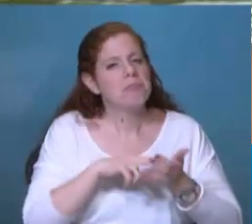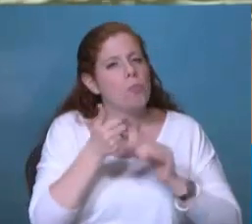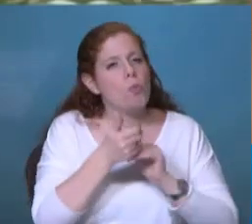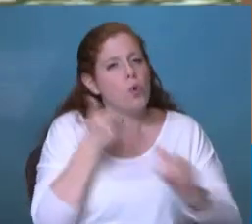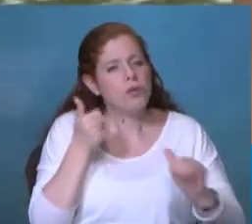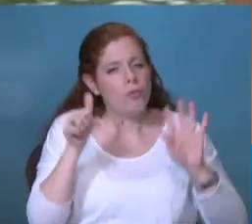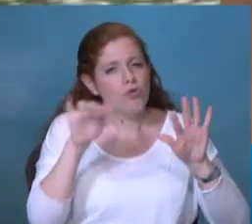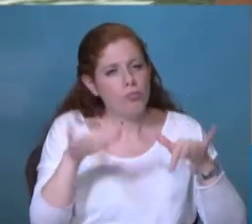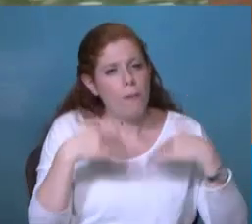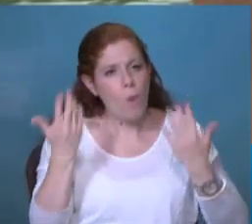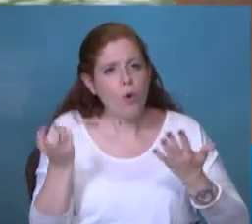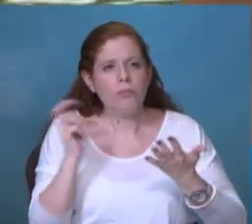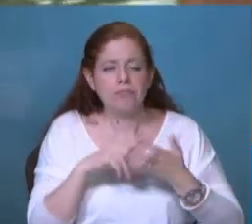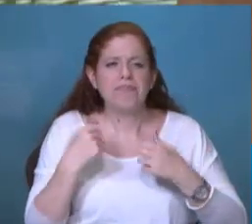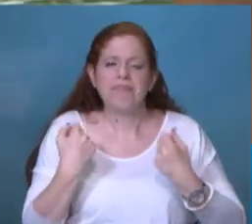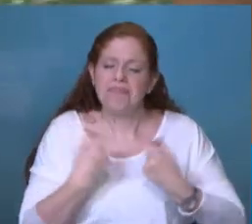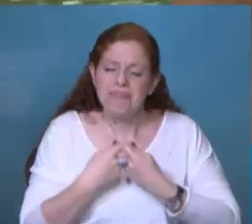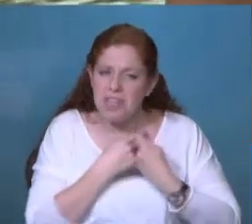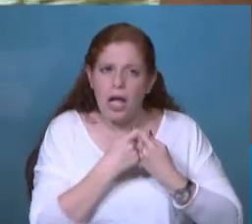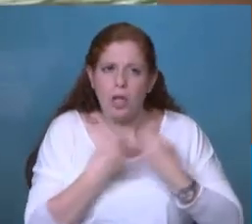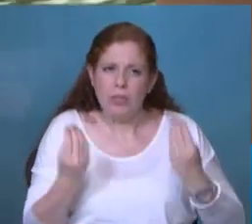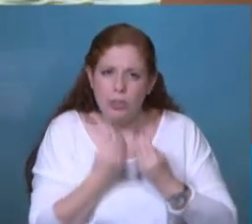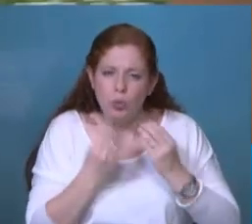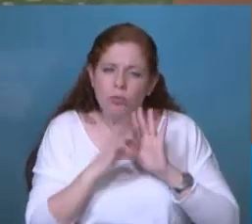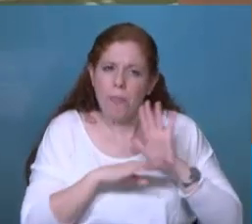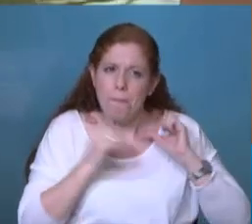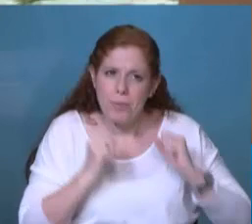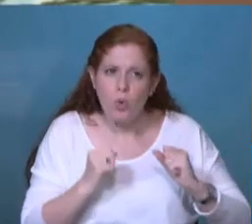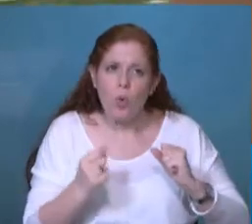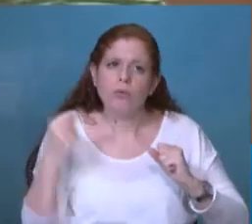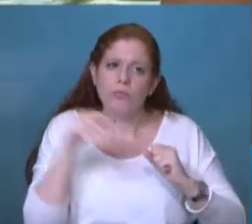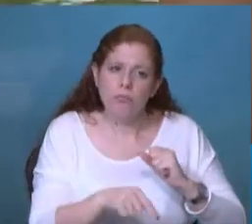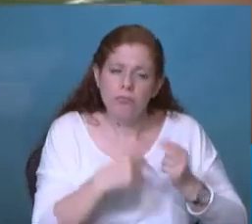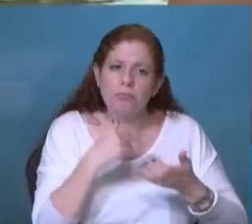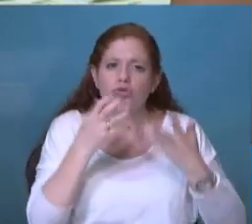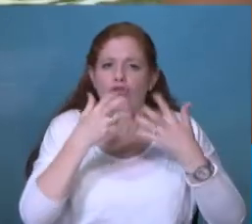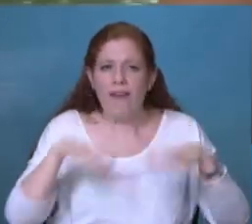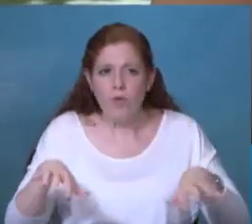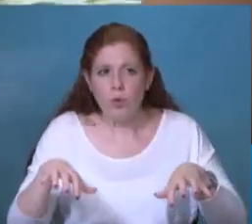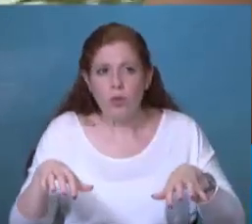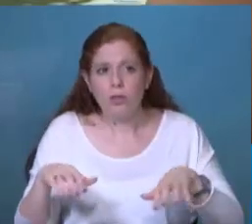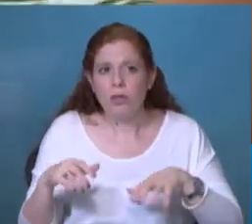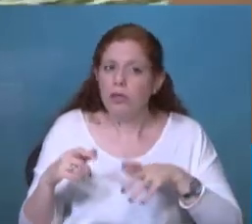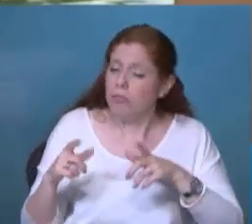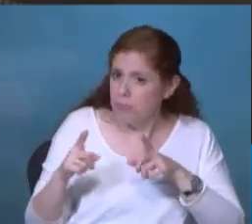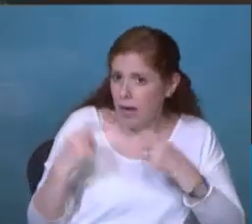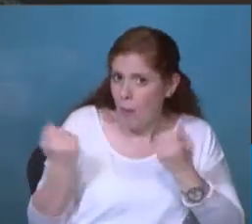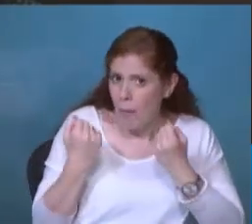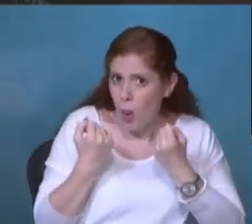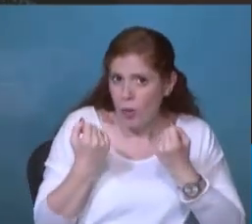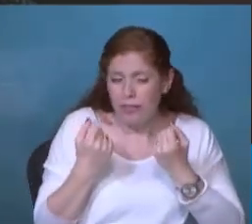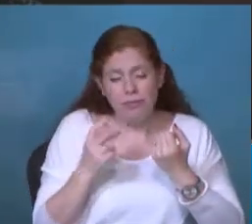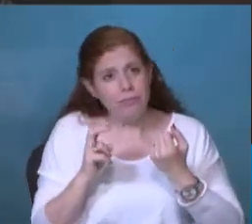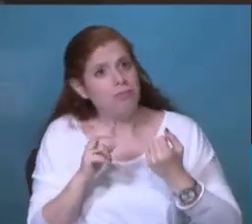6 בבוקר, התארגנו על הציוד, הוראות בטיחות, יורדים, מתחלקים לשתי קבוצות. סוג של מילואים של כבאים. כן, אימון. מה